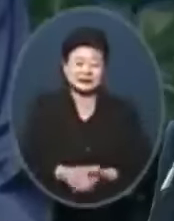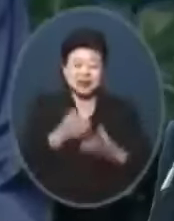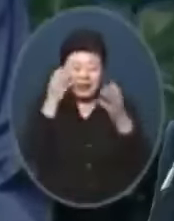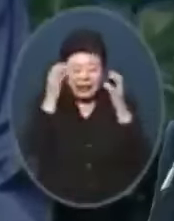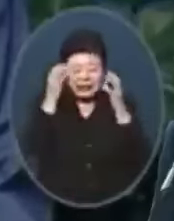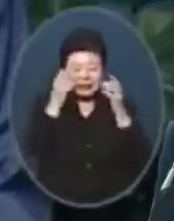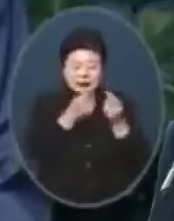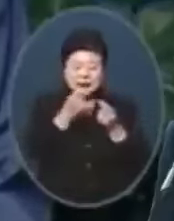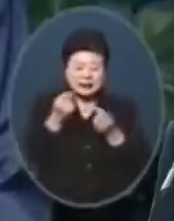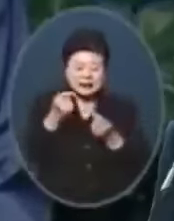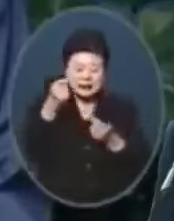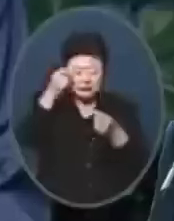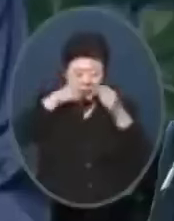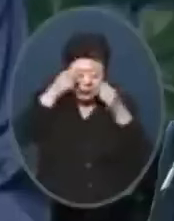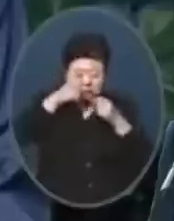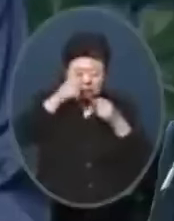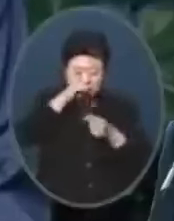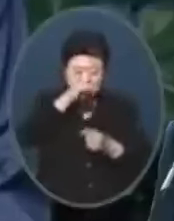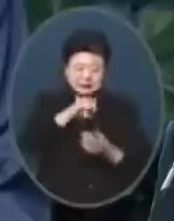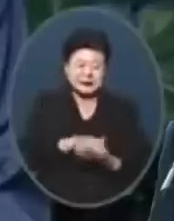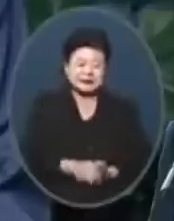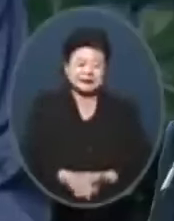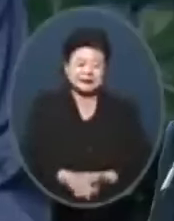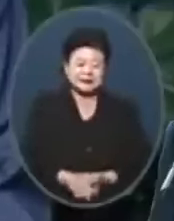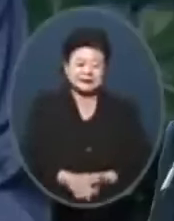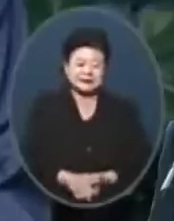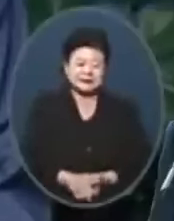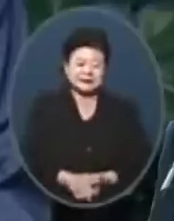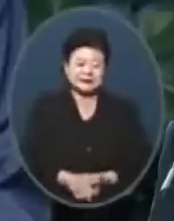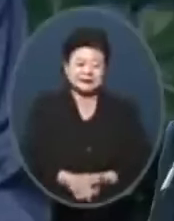어린아기처럼 부둥대고 울 때가 있는 것입니다.